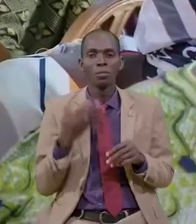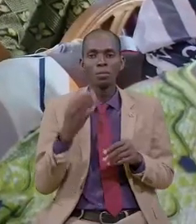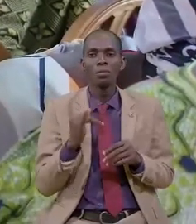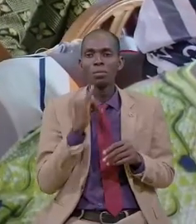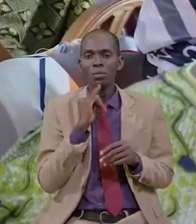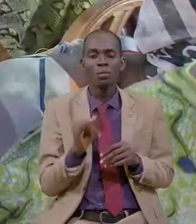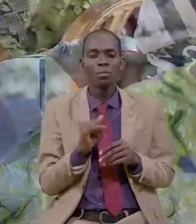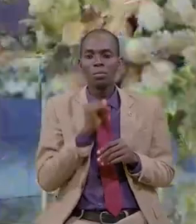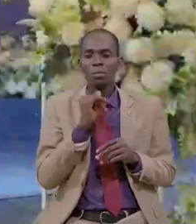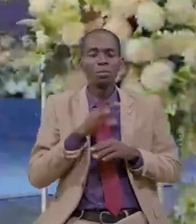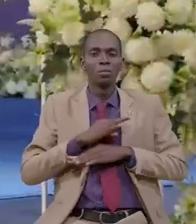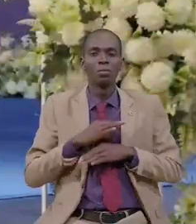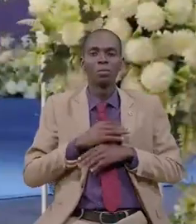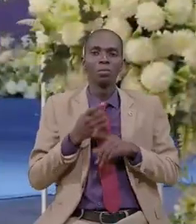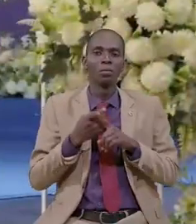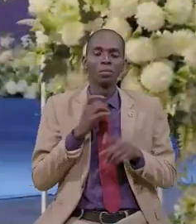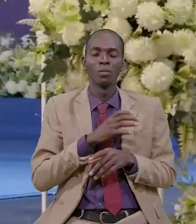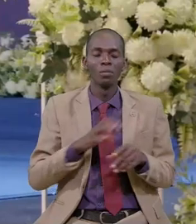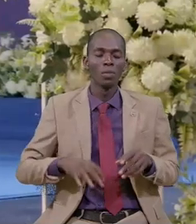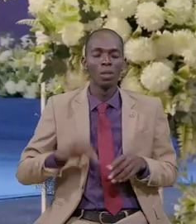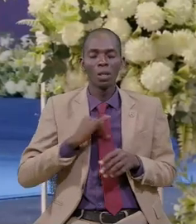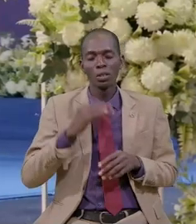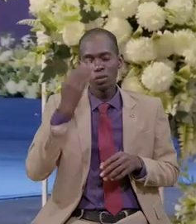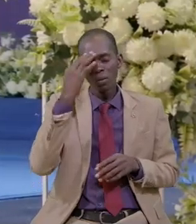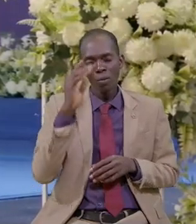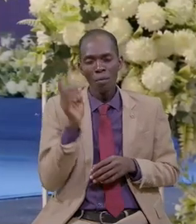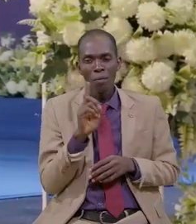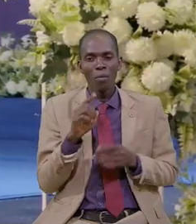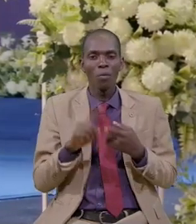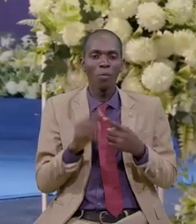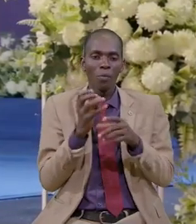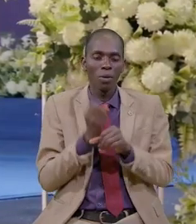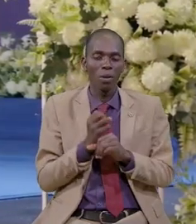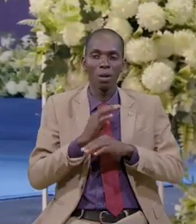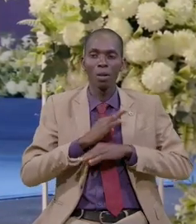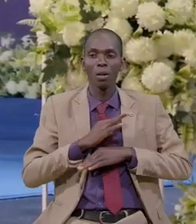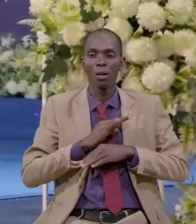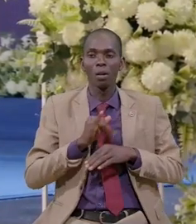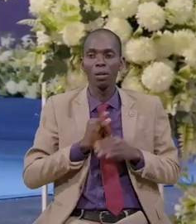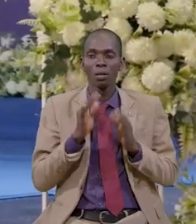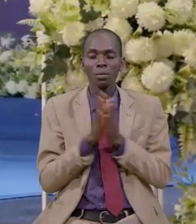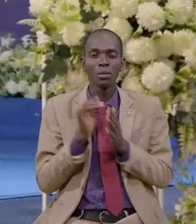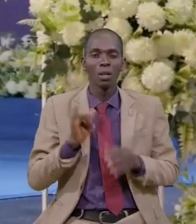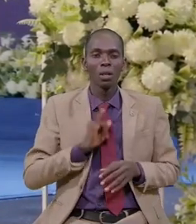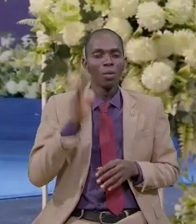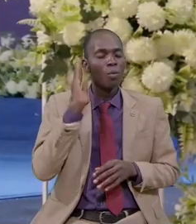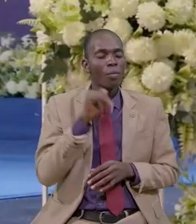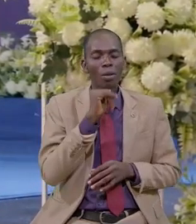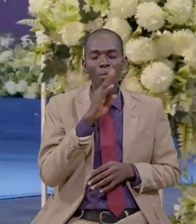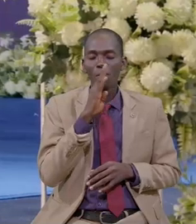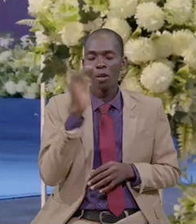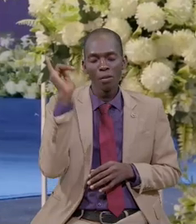Christ, je sais où trouver la satisfaction. Je prie que je ne sois pas insensé.